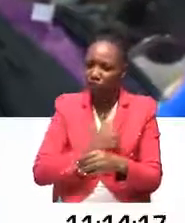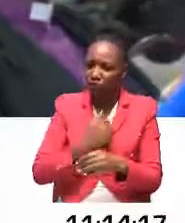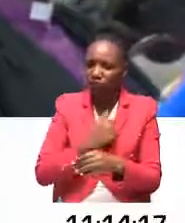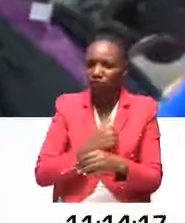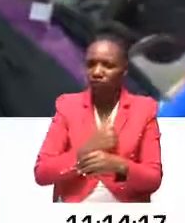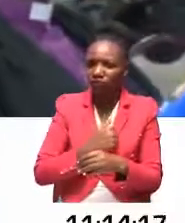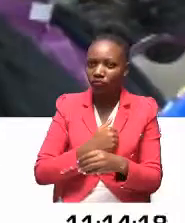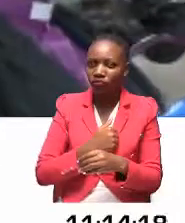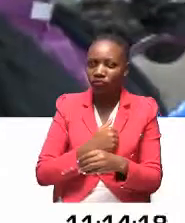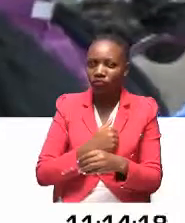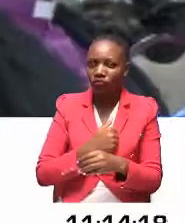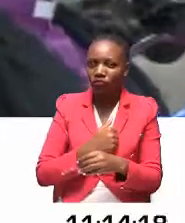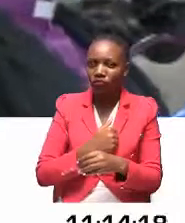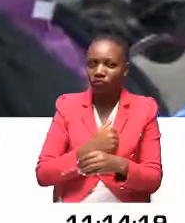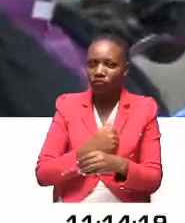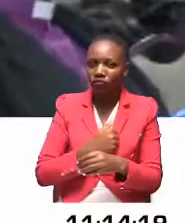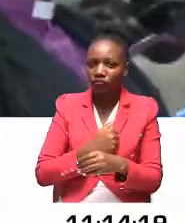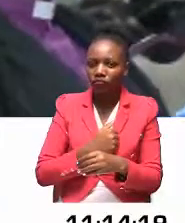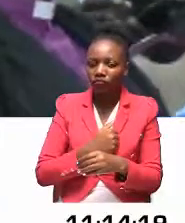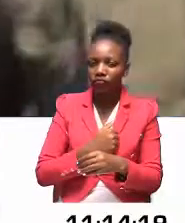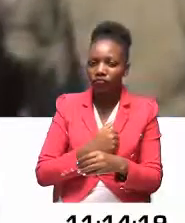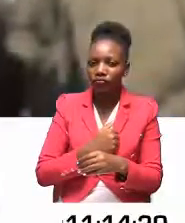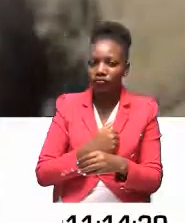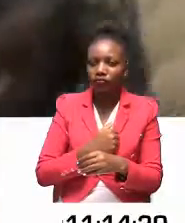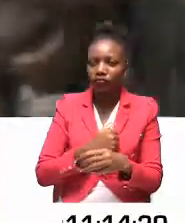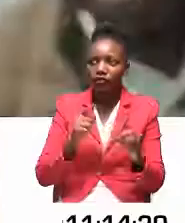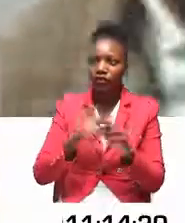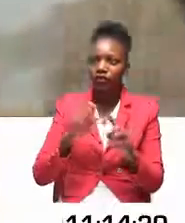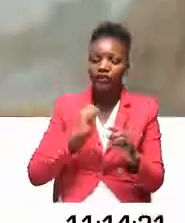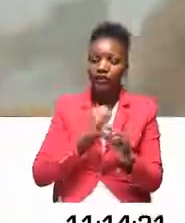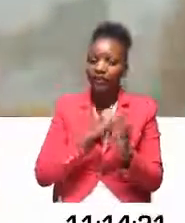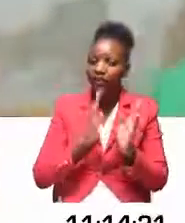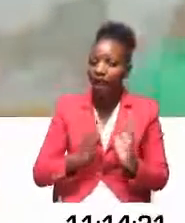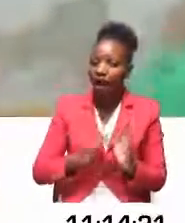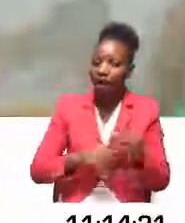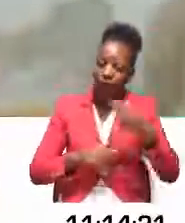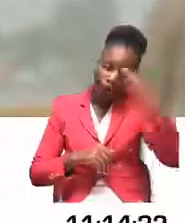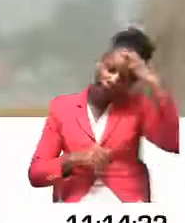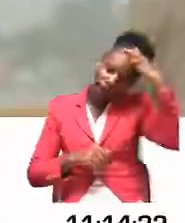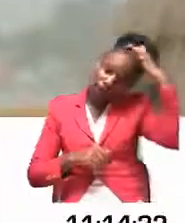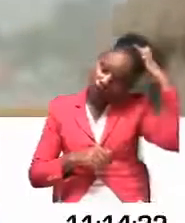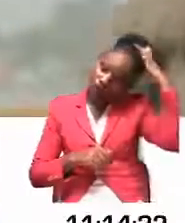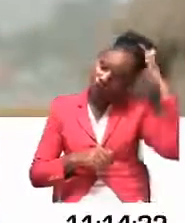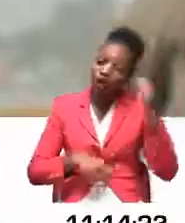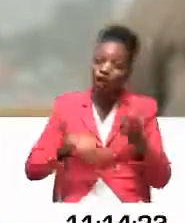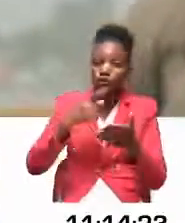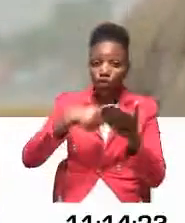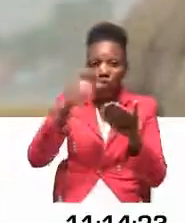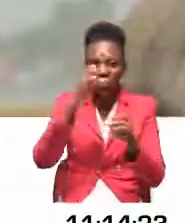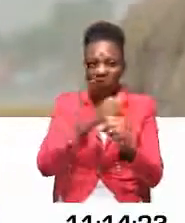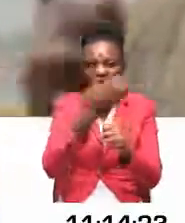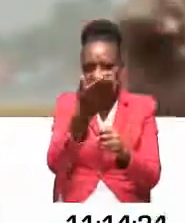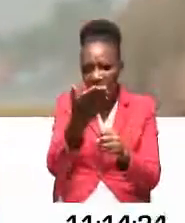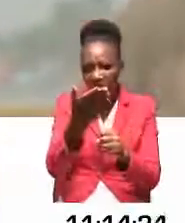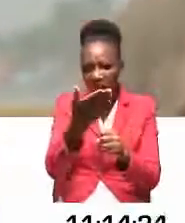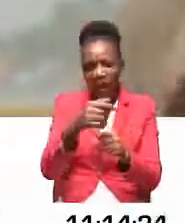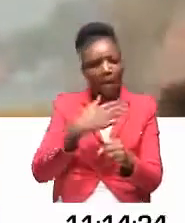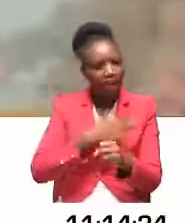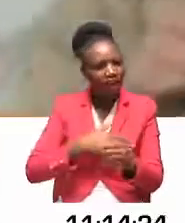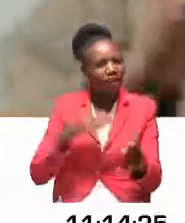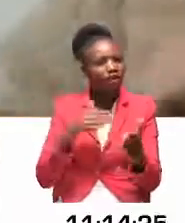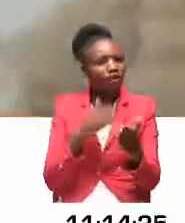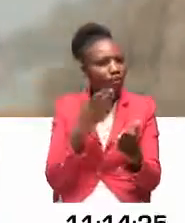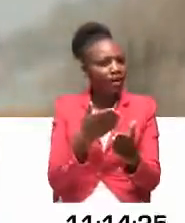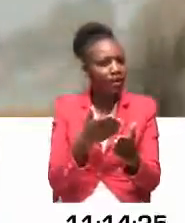kumshusha hadhi seneta wetangula kwa hivyo huo mchezo ambao ulifanyia msal huko hivo usijaribu kufanyia